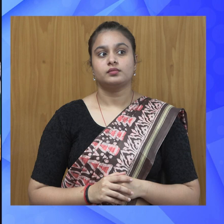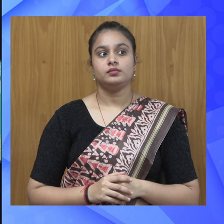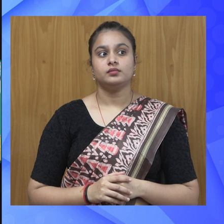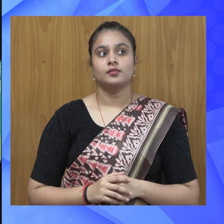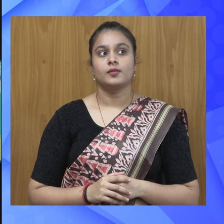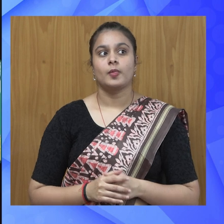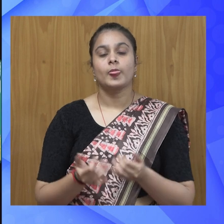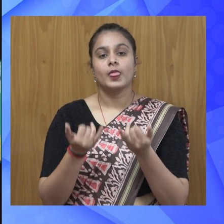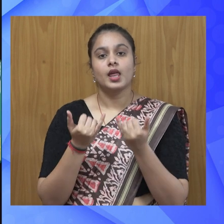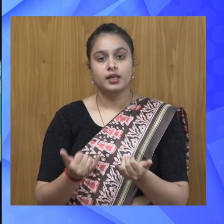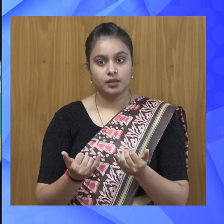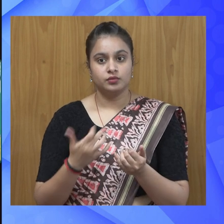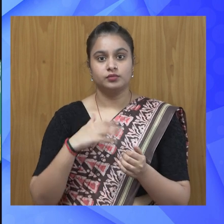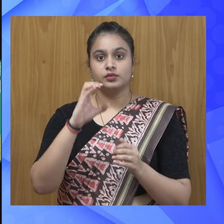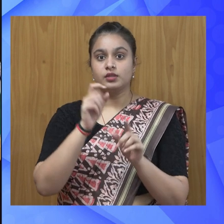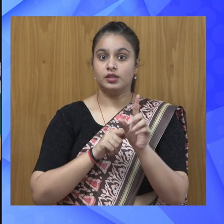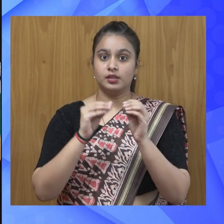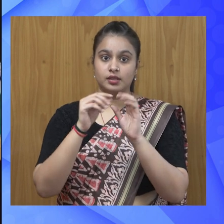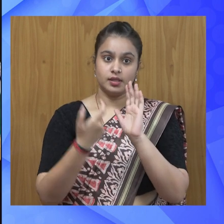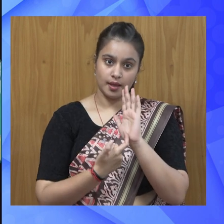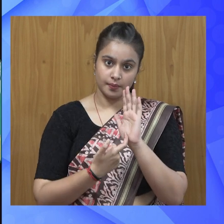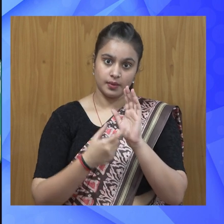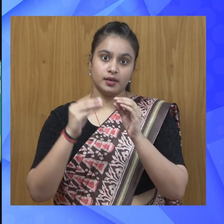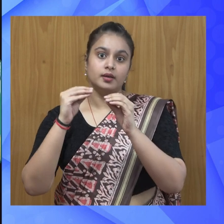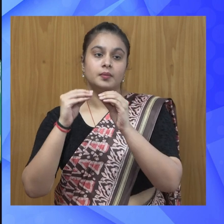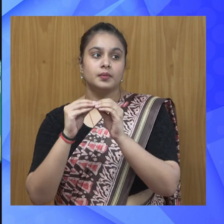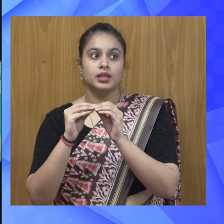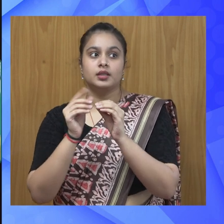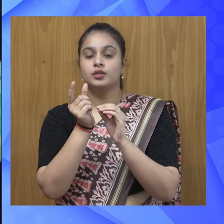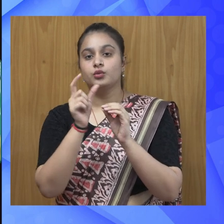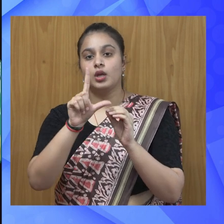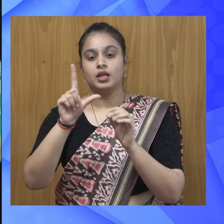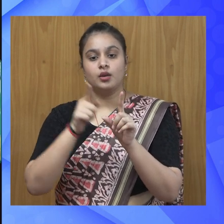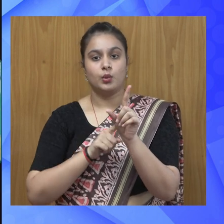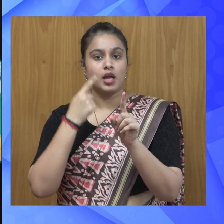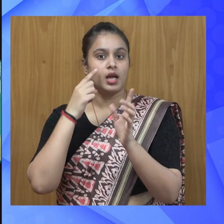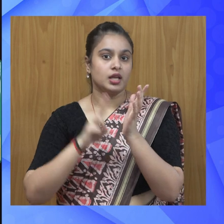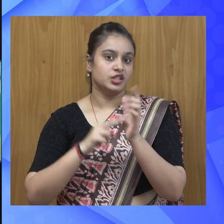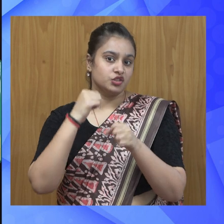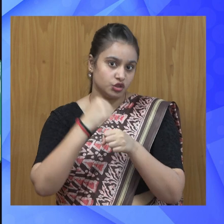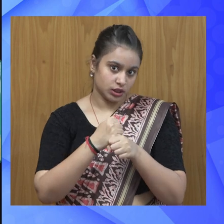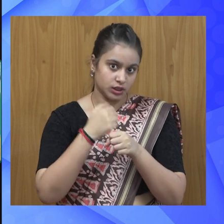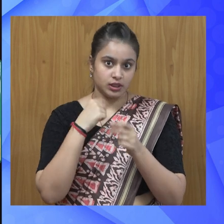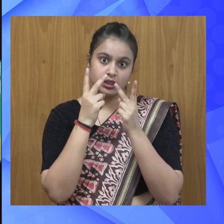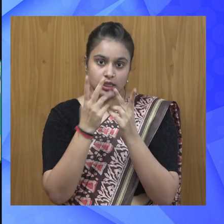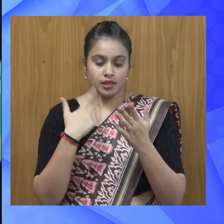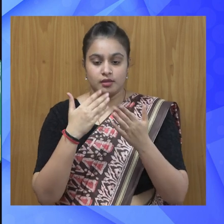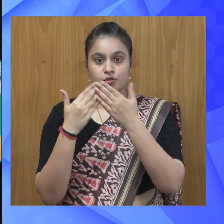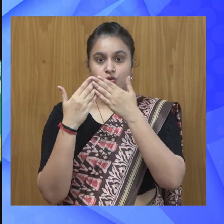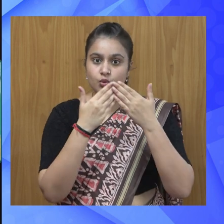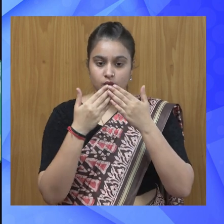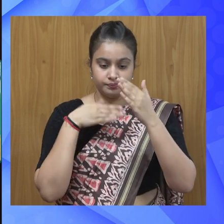So now what is cyber bullying or stalking? अगर आप देखें कि हम अगर स्कूल में कभी जाते हैं कुछ हमें ऐसे